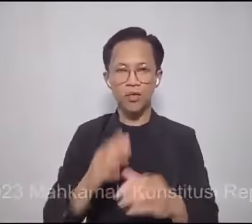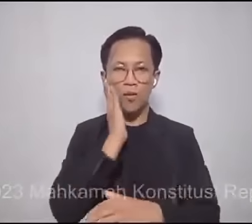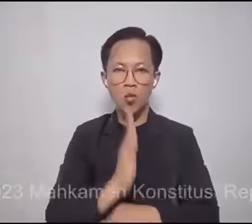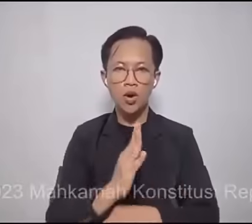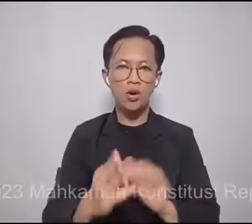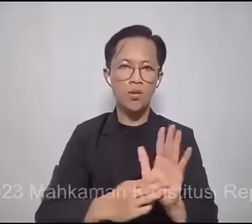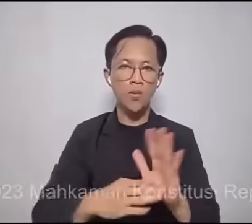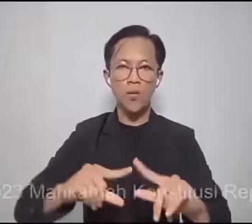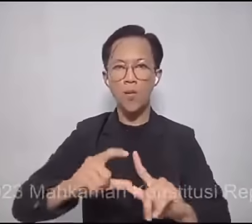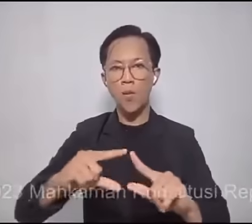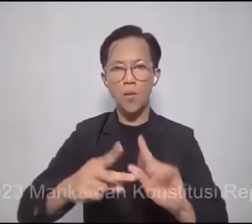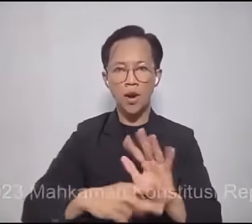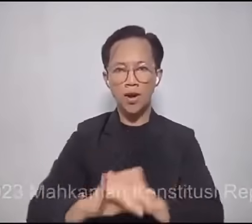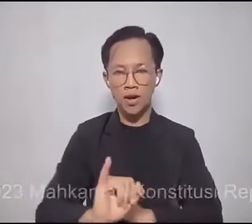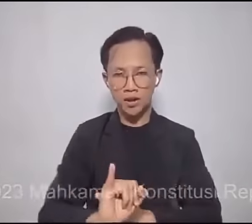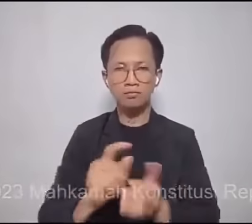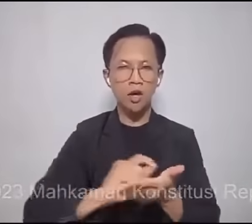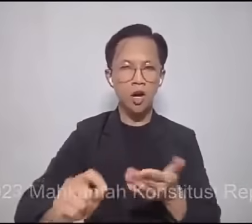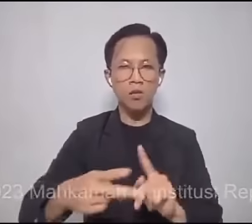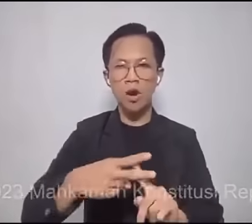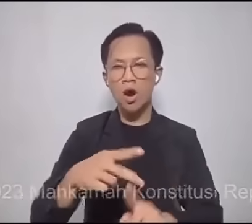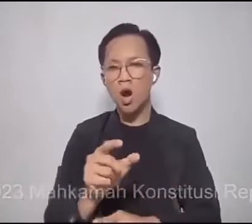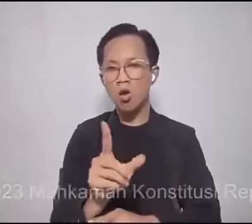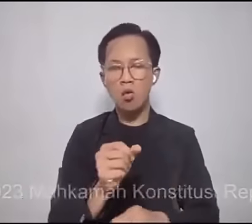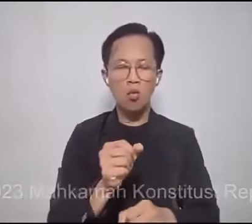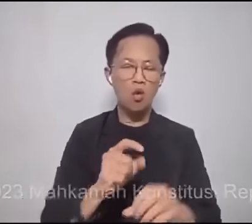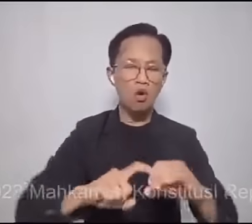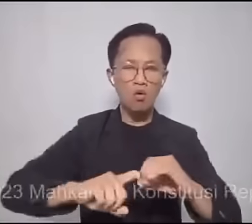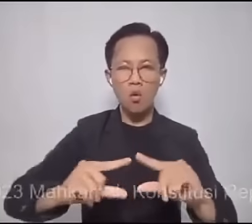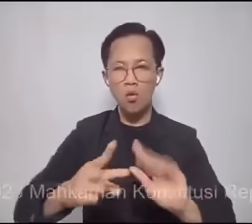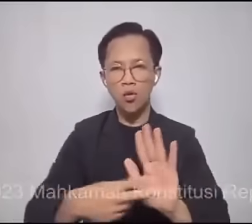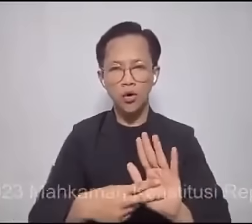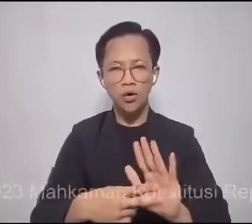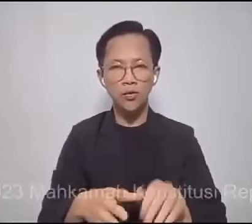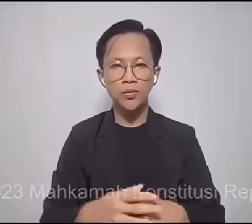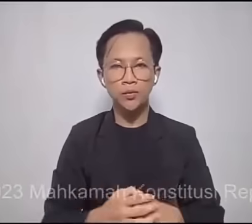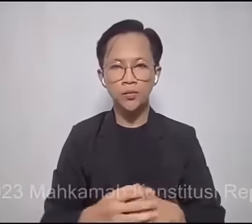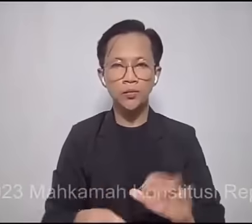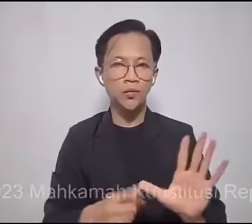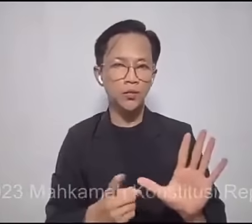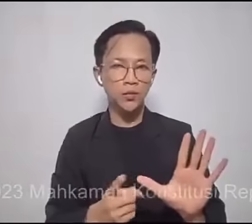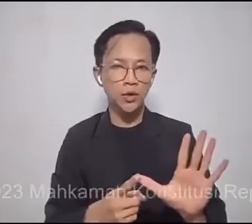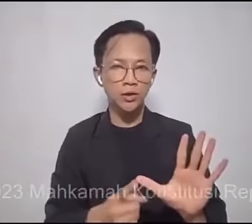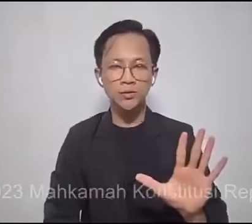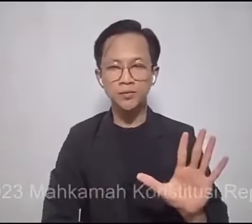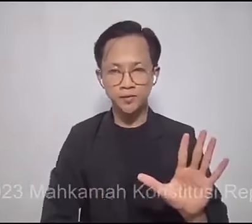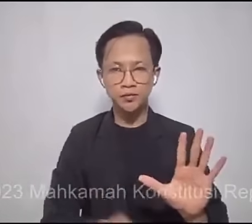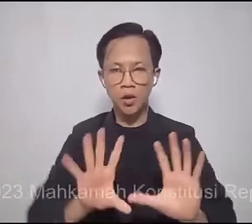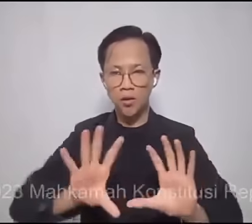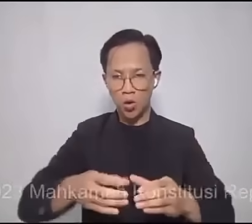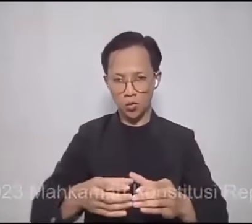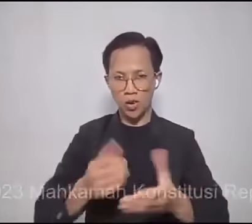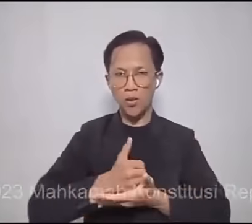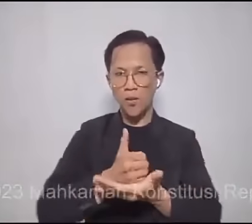saudara purkon jurdi dan kawan-kawan lima perhimpunan bantuan hukum